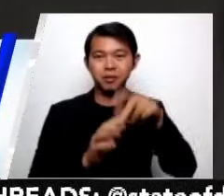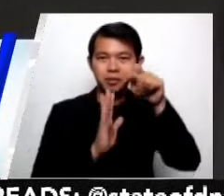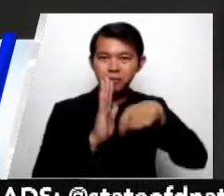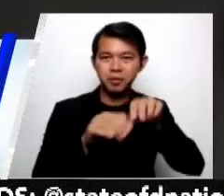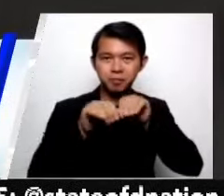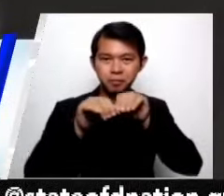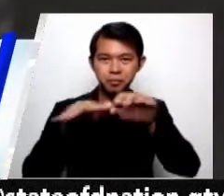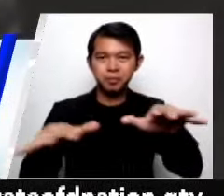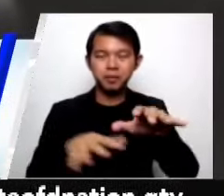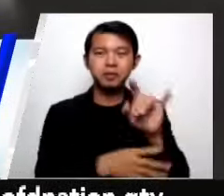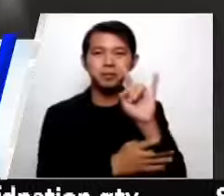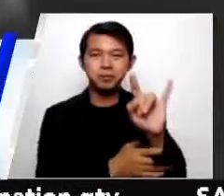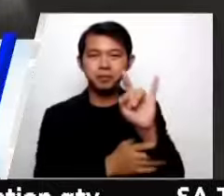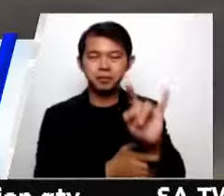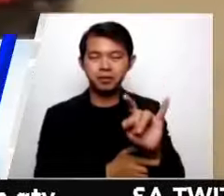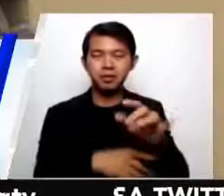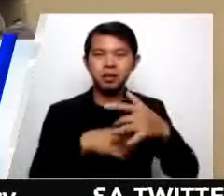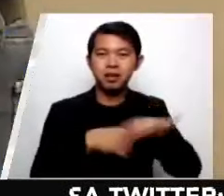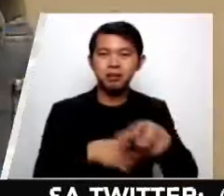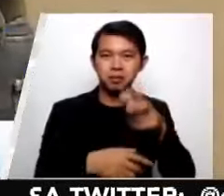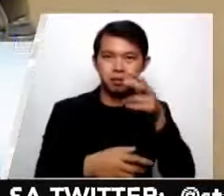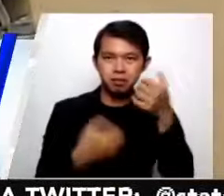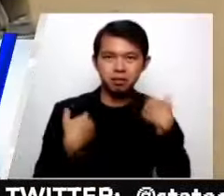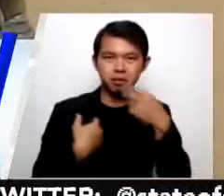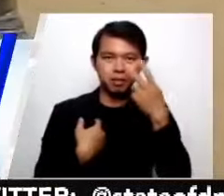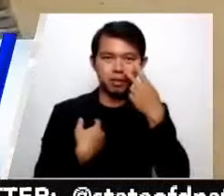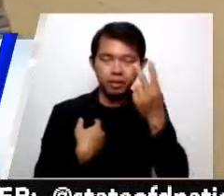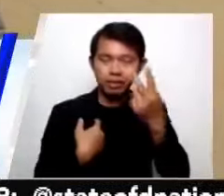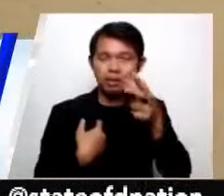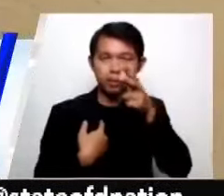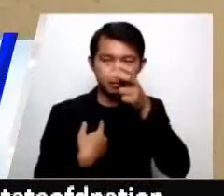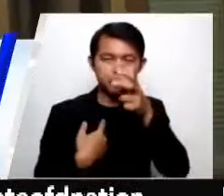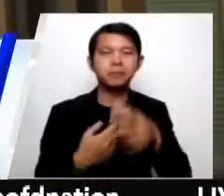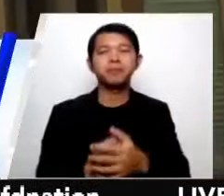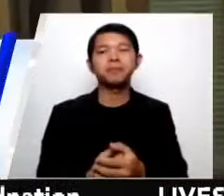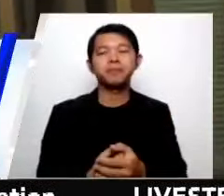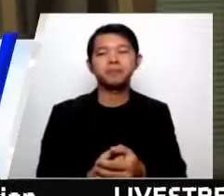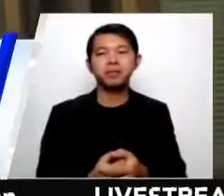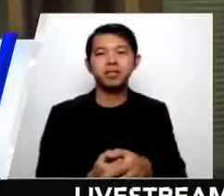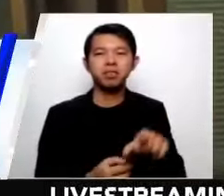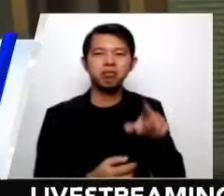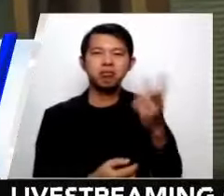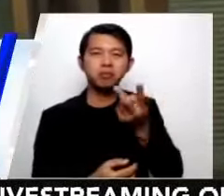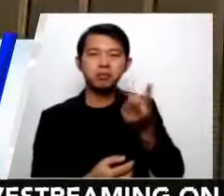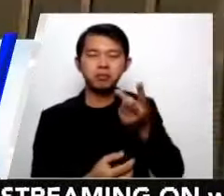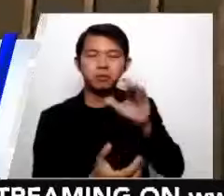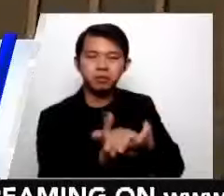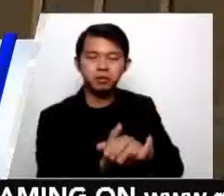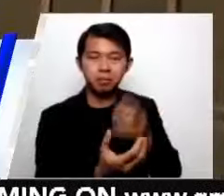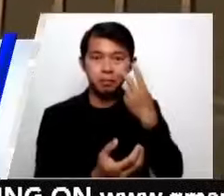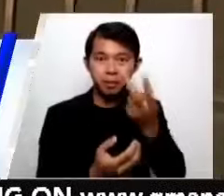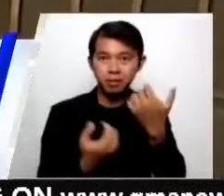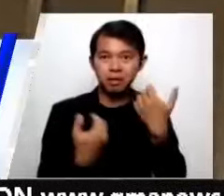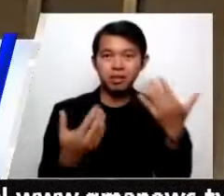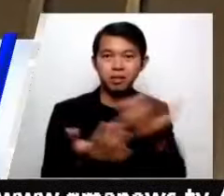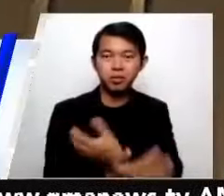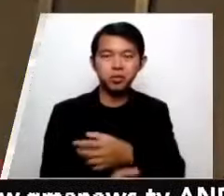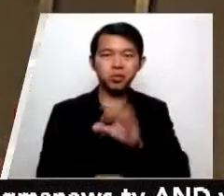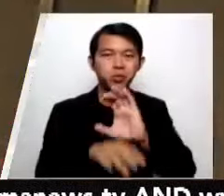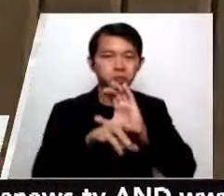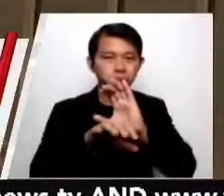ang surot na nakita sa Naiya. Si Mayet Latiban at kanyang asawa, ipis naman daw ang nakita noong nakaraang linggo.